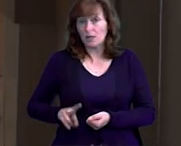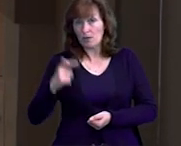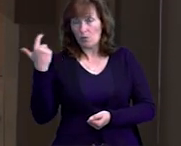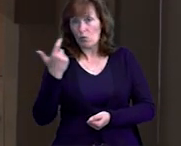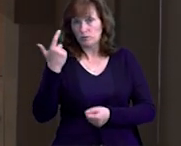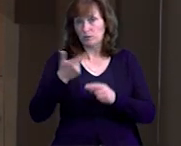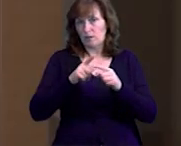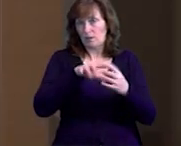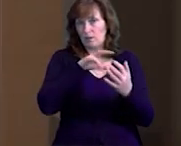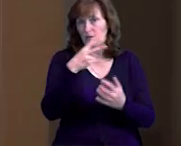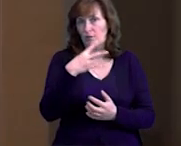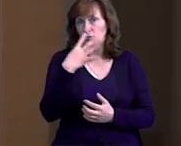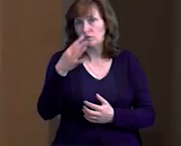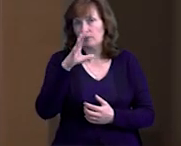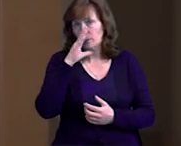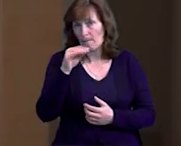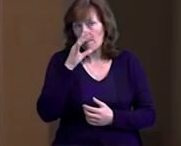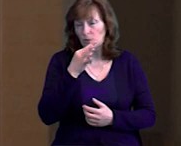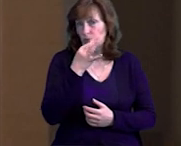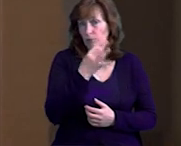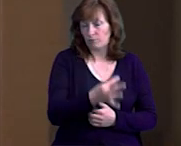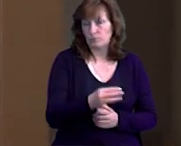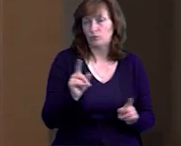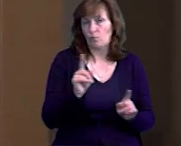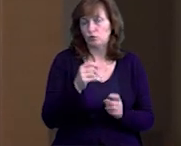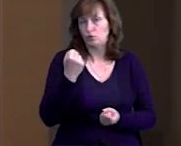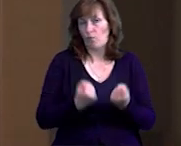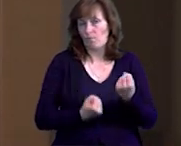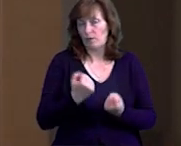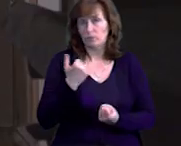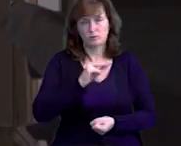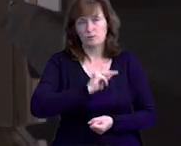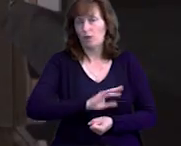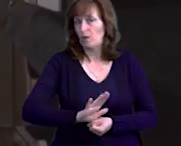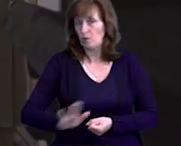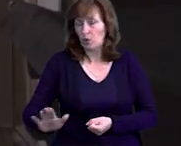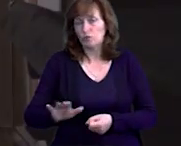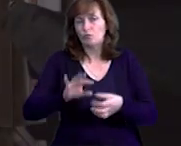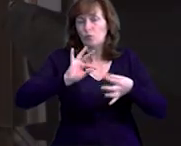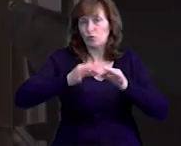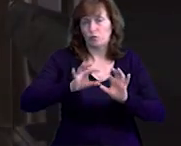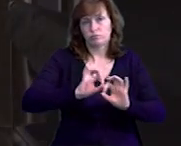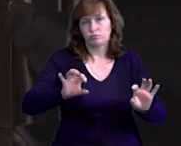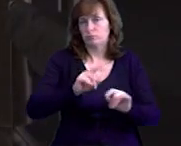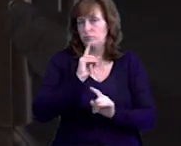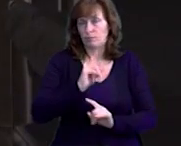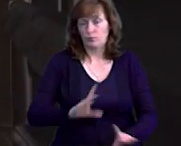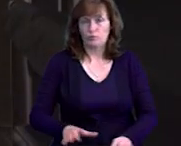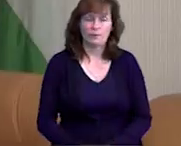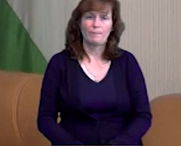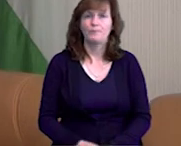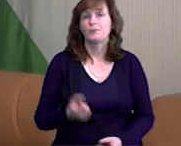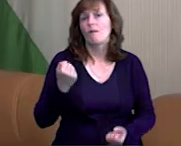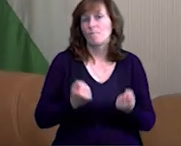який обслуговує 24-й маршрут, Раїса Казаніна, сказала, що водій зараз не працює, коментувати ДТП вона